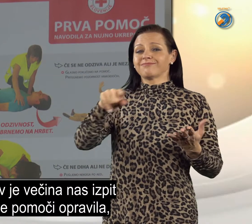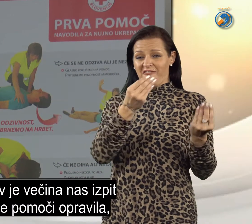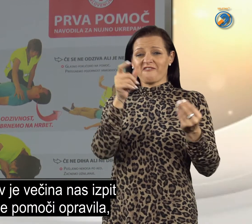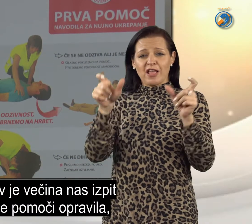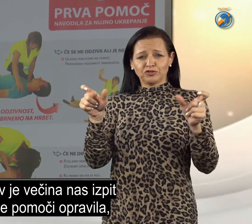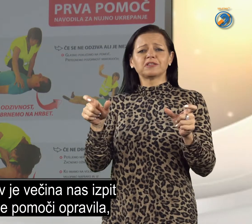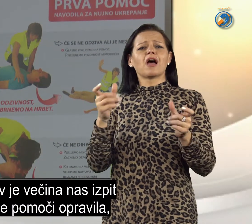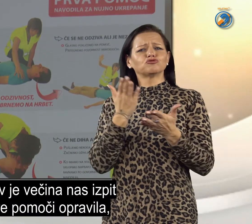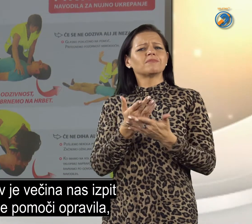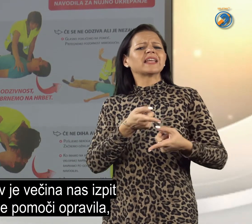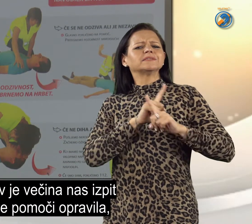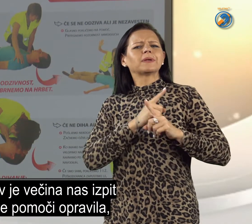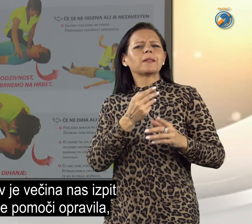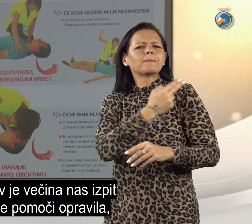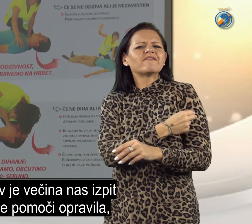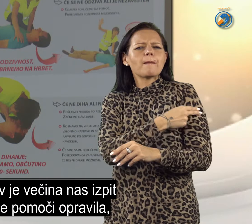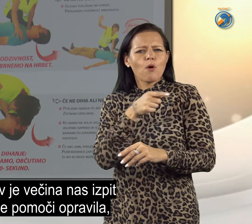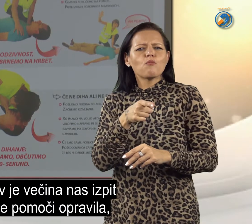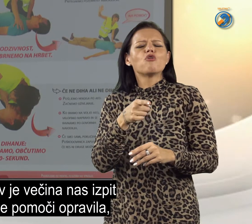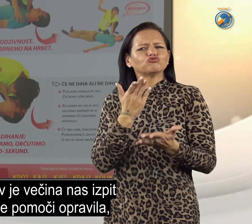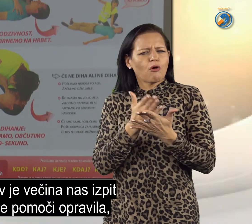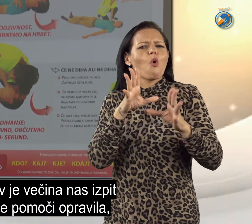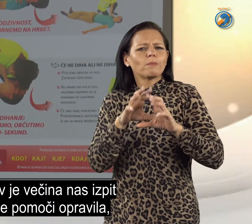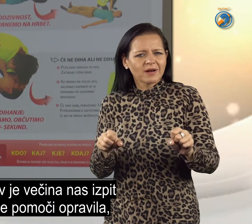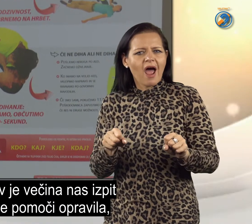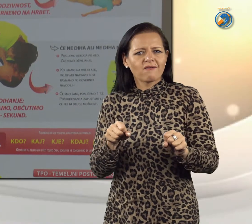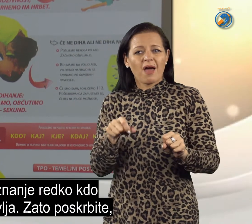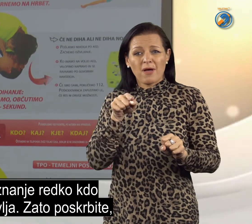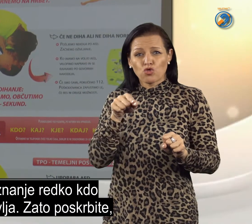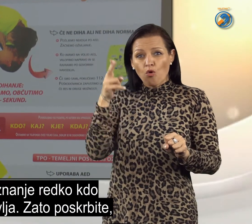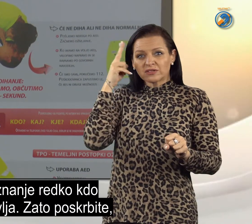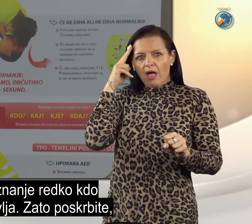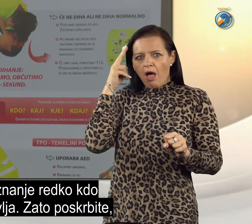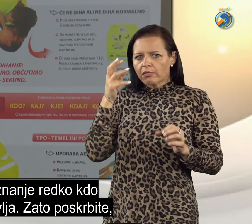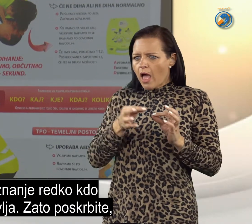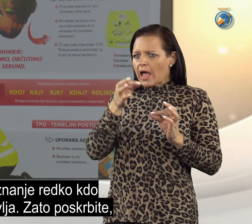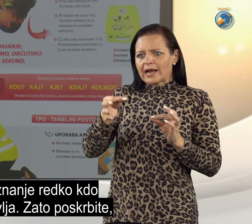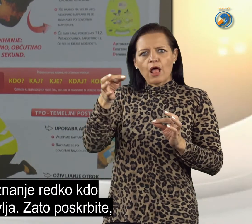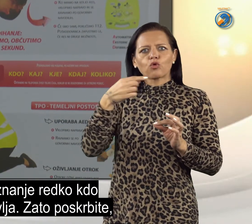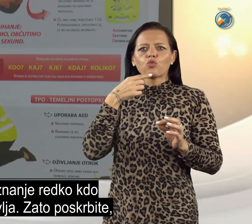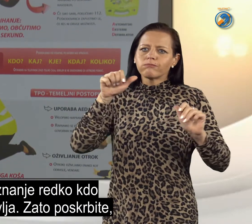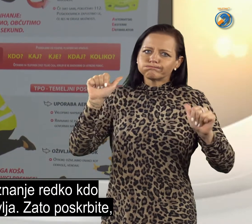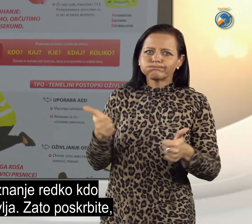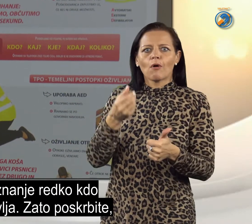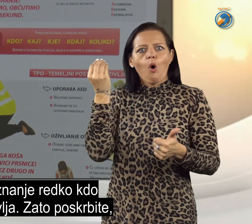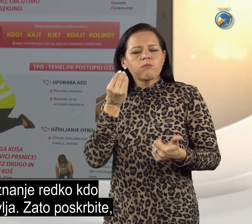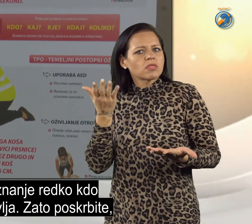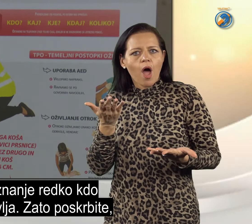Čeprav je večina nas izpit iz prve pomoči opravila, to znanje redko kdo obnavlja.